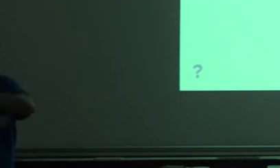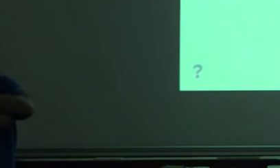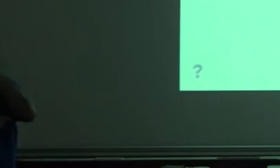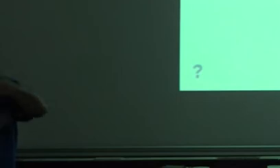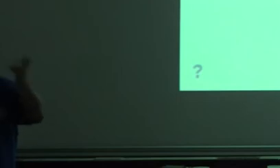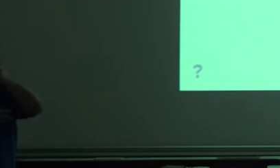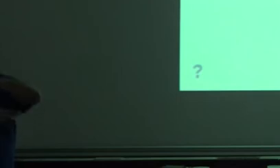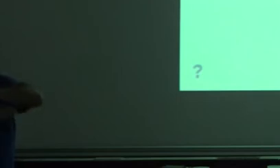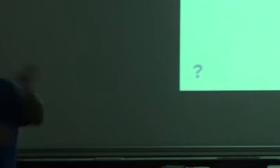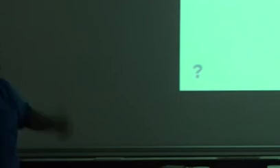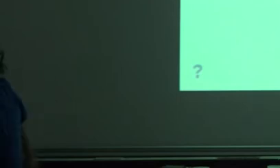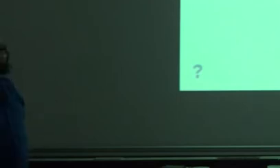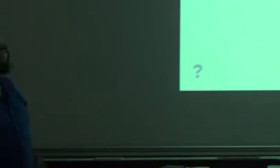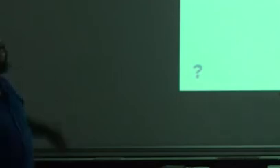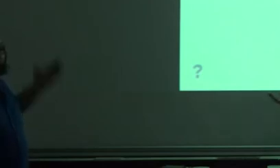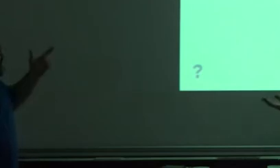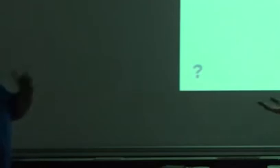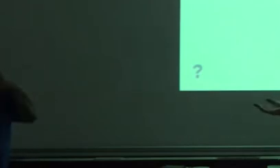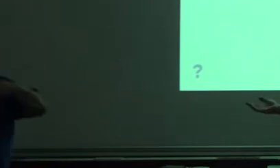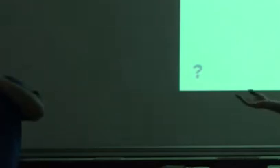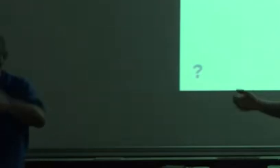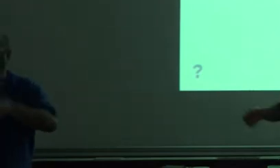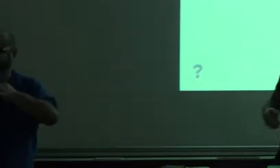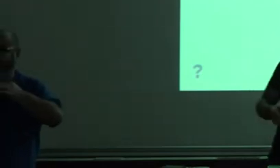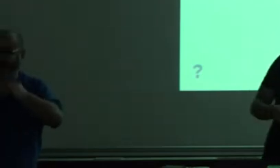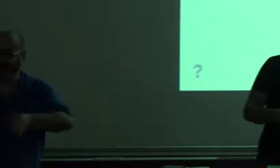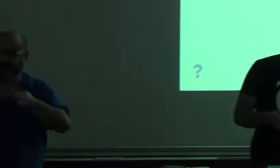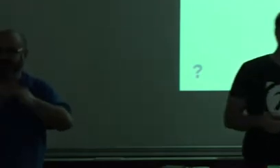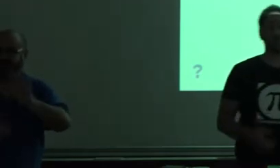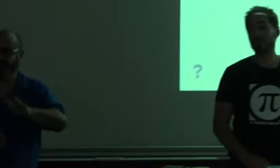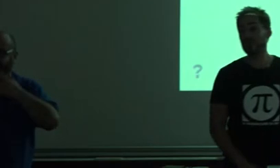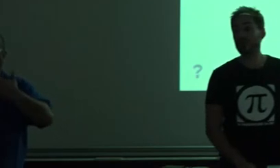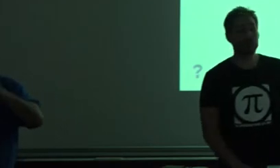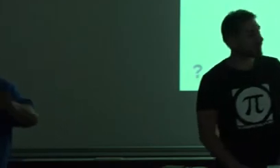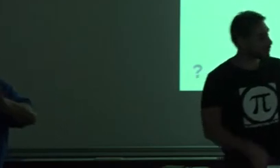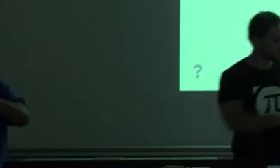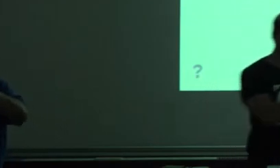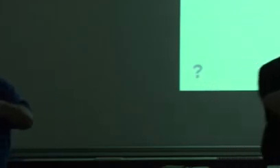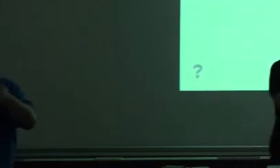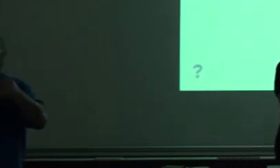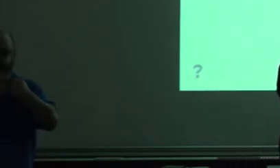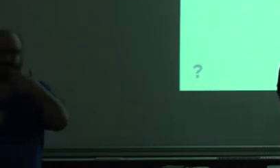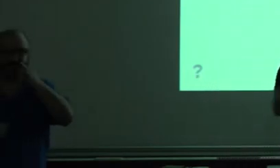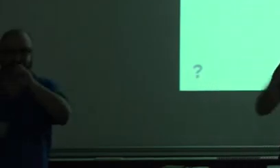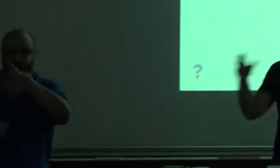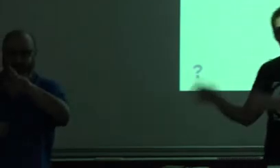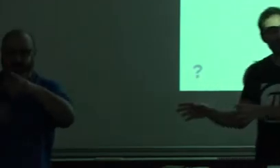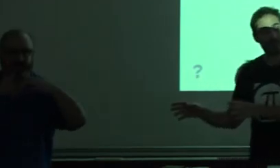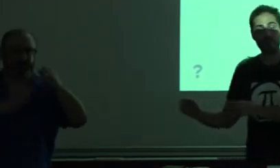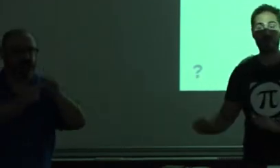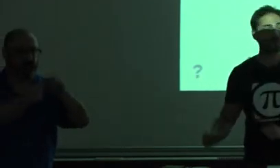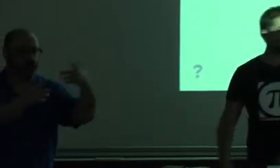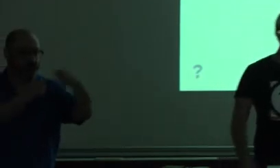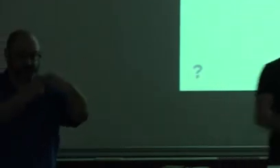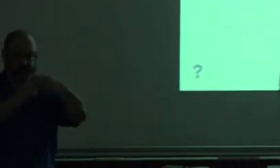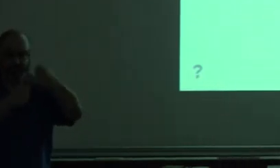Python. Et bah, l'itération finalement en Python, bah, c'est essentiellement à boucle fort. Hein. On prend des éléments d'une collection et